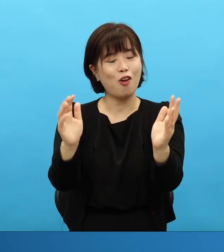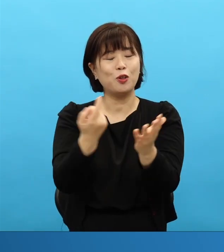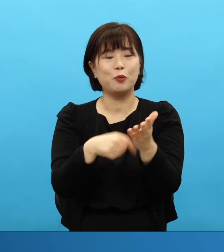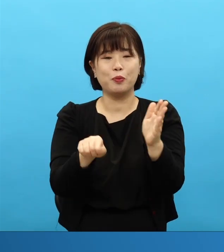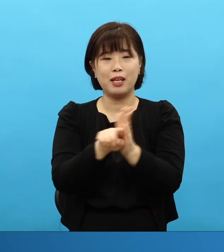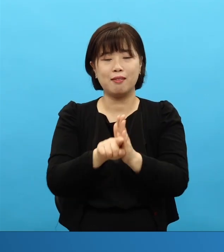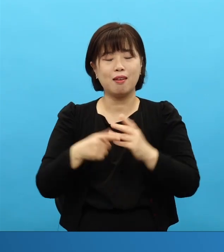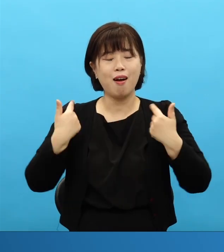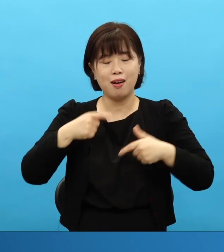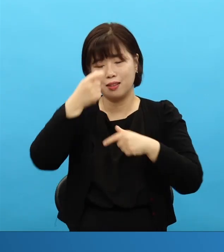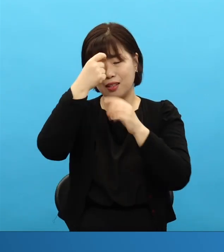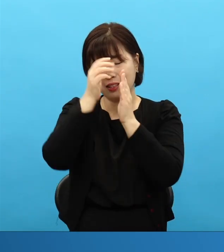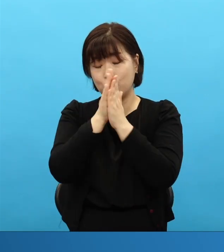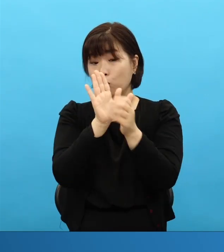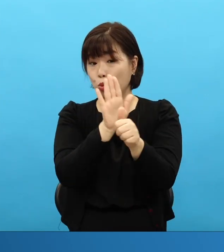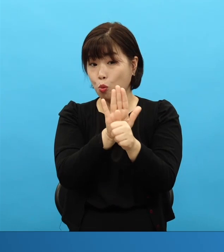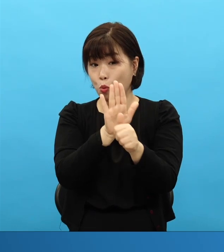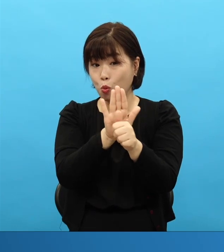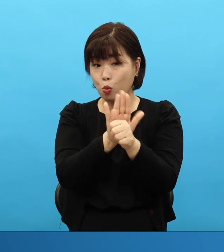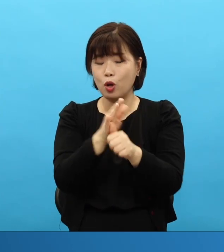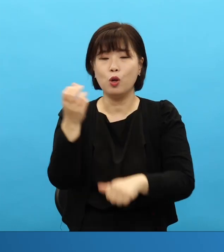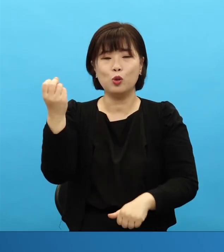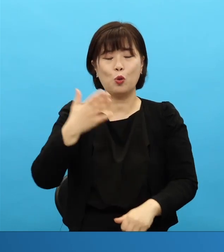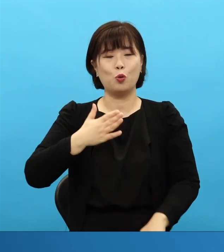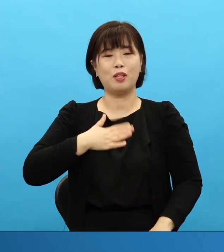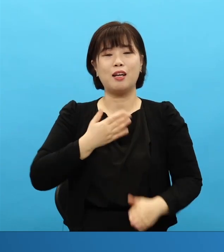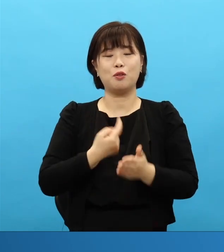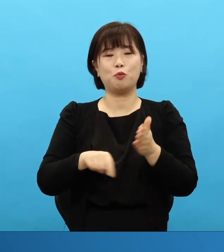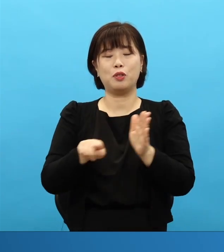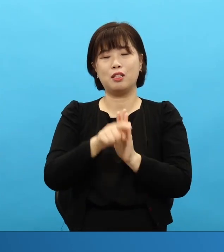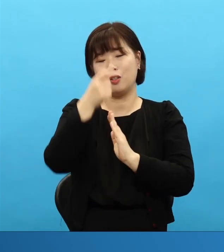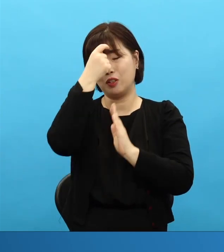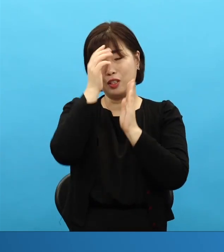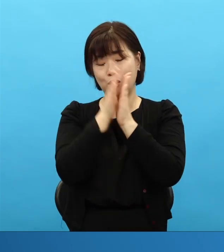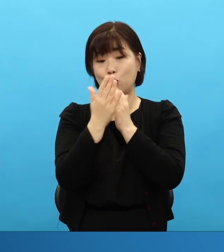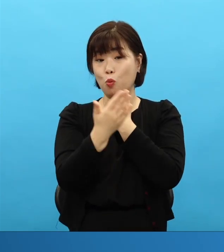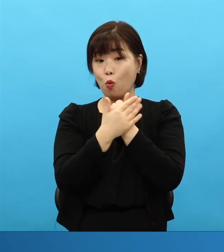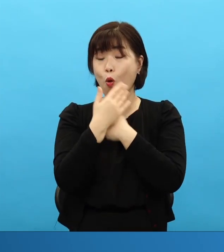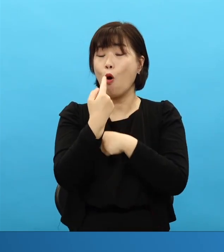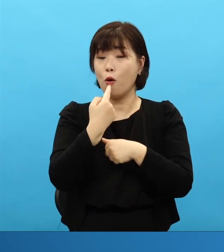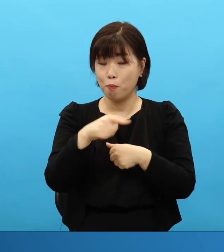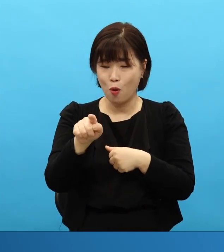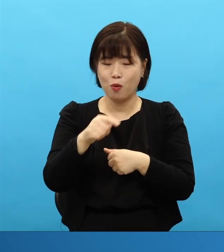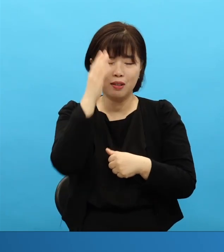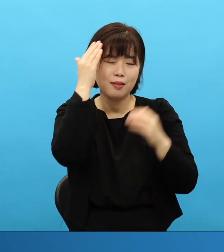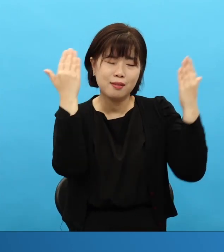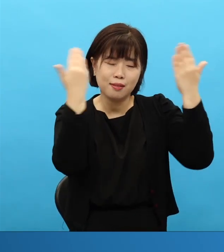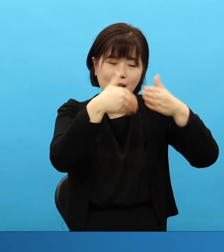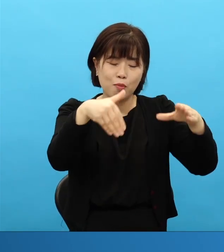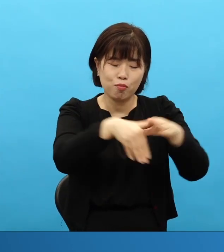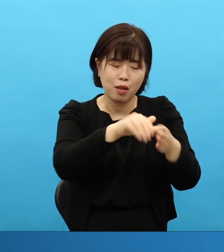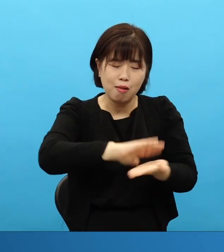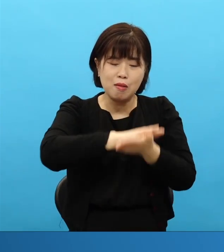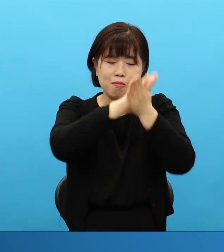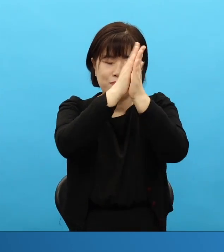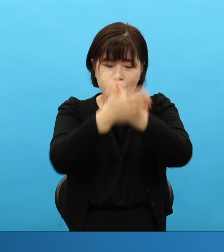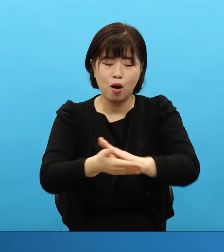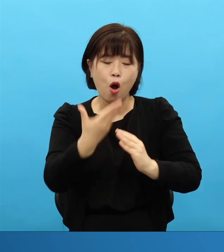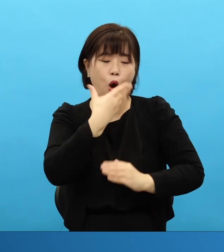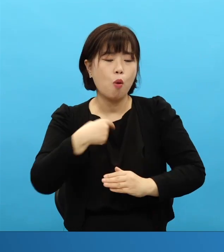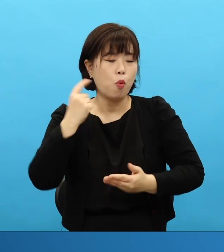기도해 주시면 좋겠고 또 저를 위해서 진짜 흑암 문화를 복음 문화로 개혁하는 증인으로 서기 위해서 함께